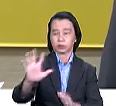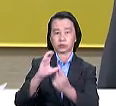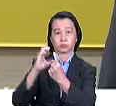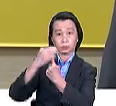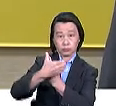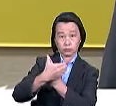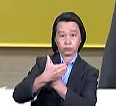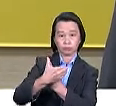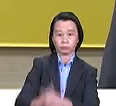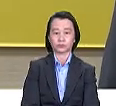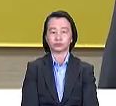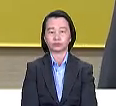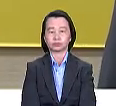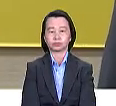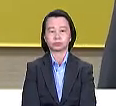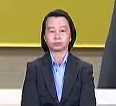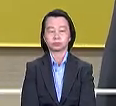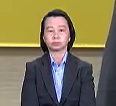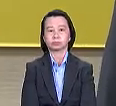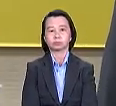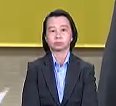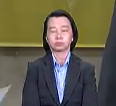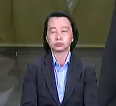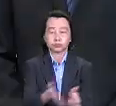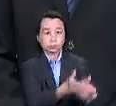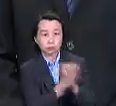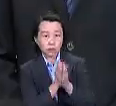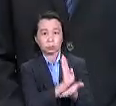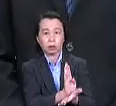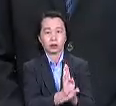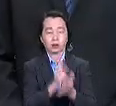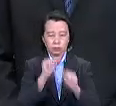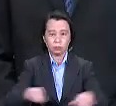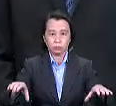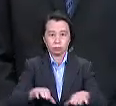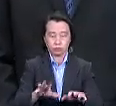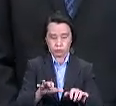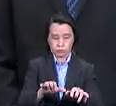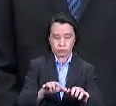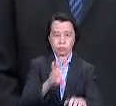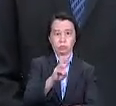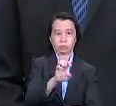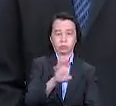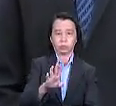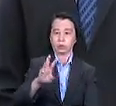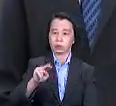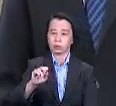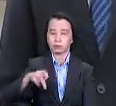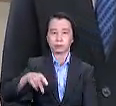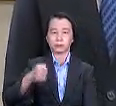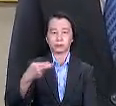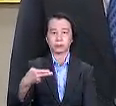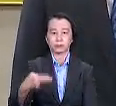kuarantin. Permohonan bantuan itu boleh dibuat menerusi laman web NADBA.